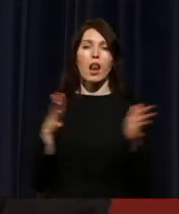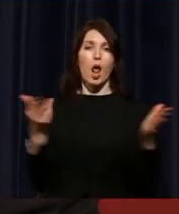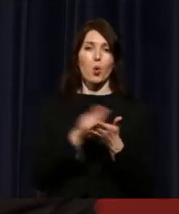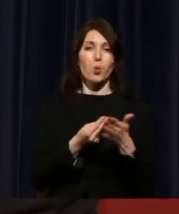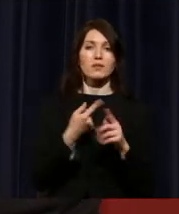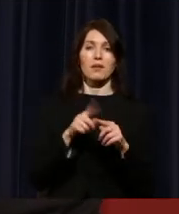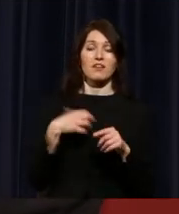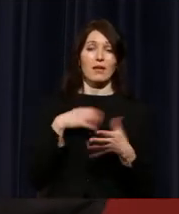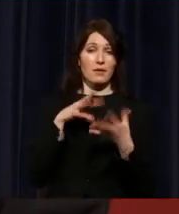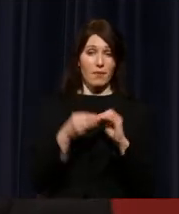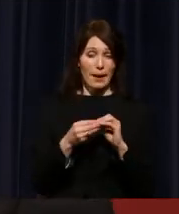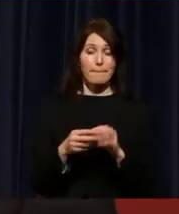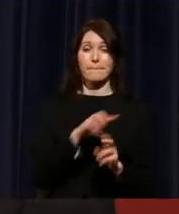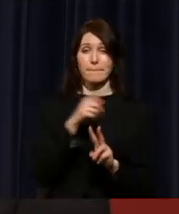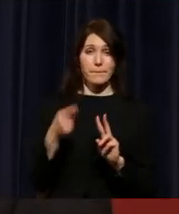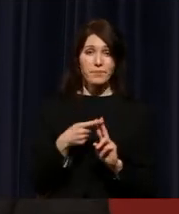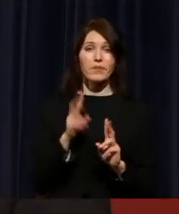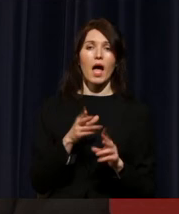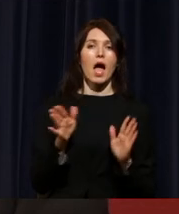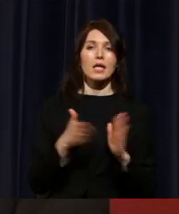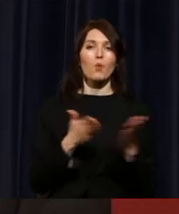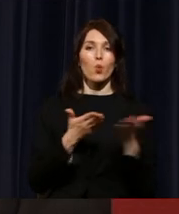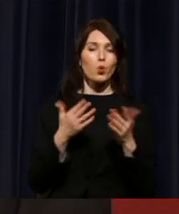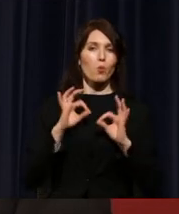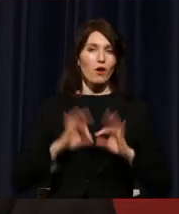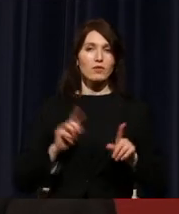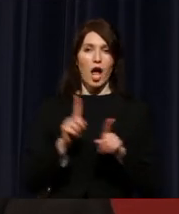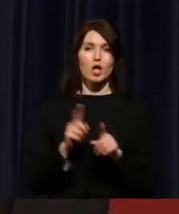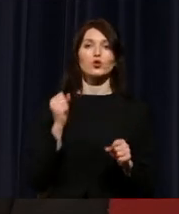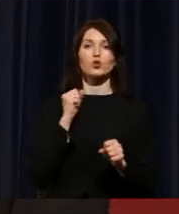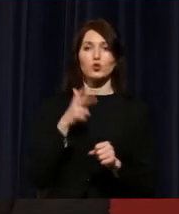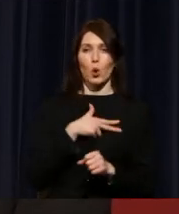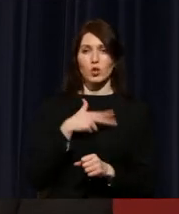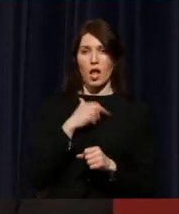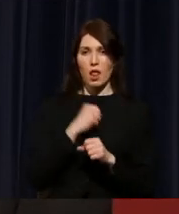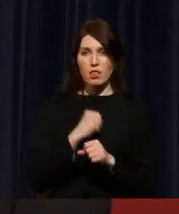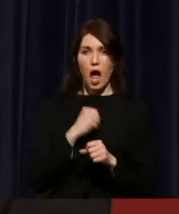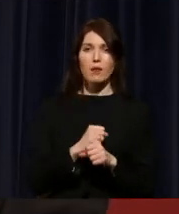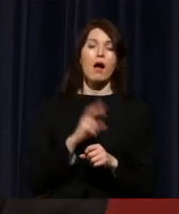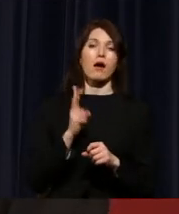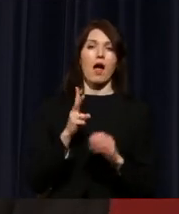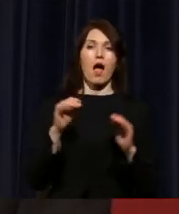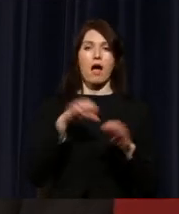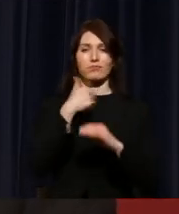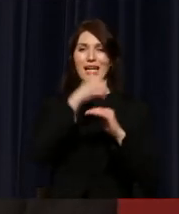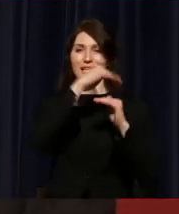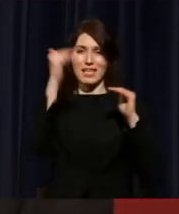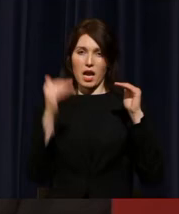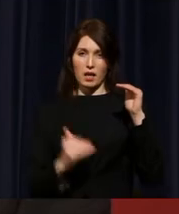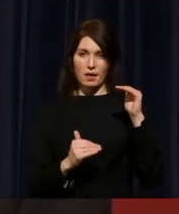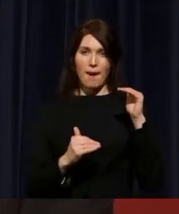ir jārēķinās. Un otrs ir, ka arī, kā jau jebkurā profesijā, gan sociālajā, arī sociālajā darbā ir tāda kā hierarhija.